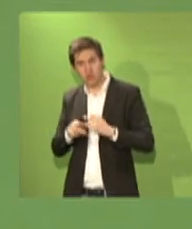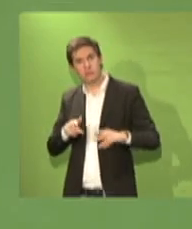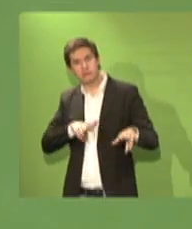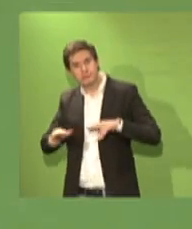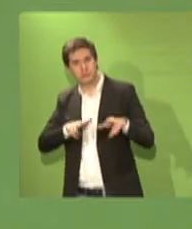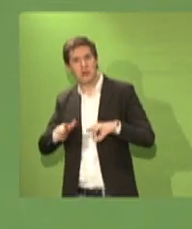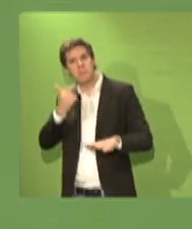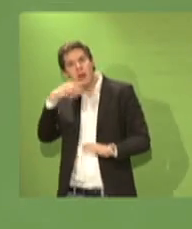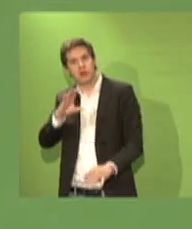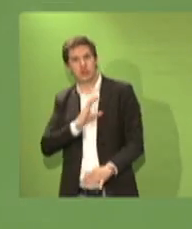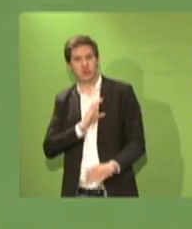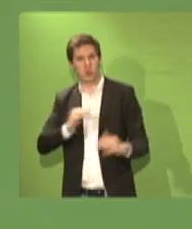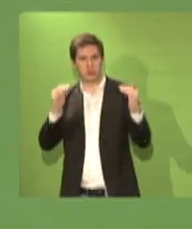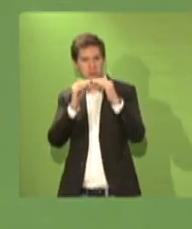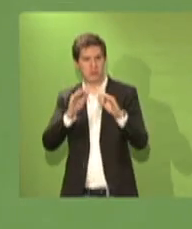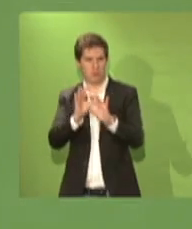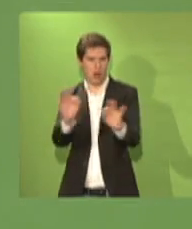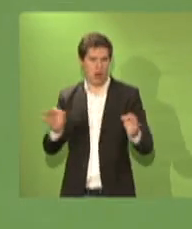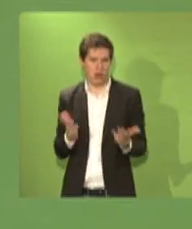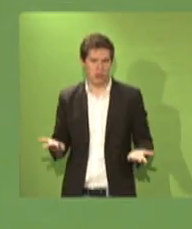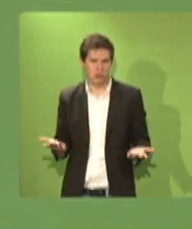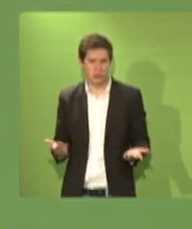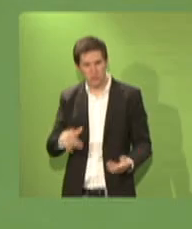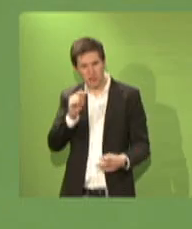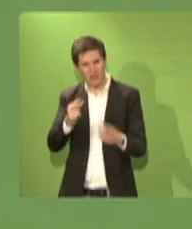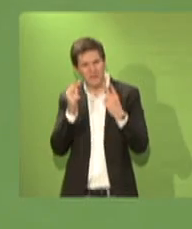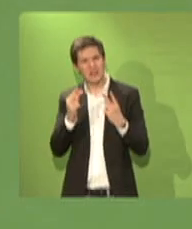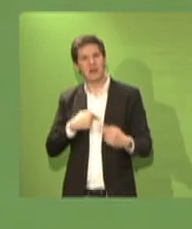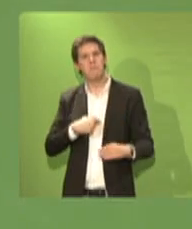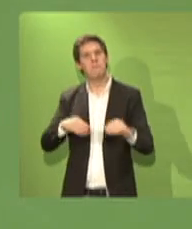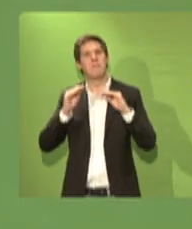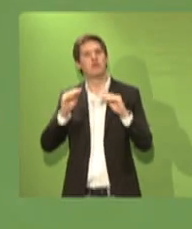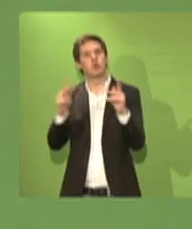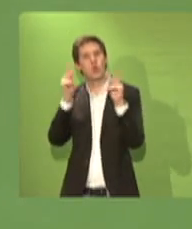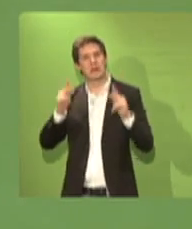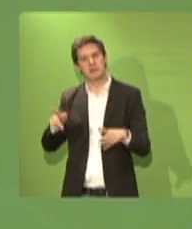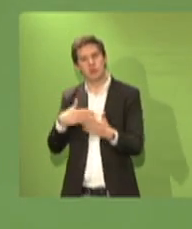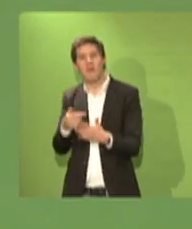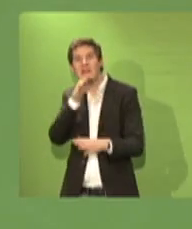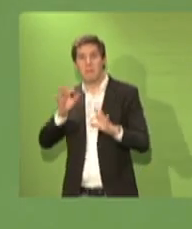größere Chancengerechtigkeit und für das bessere pädagogische Konzept.